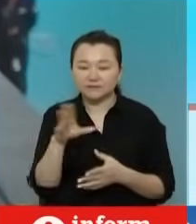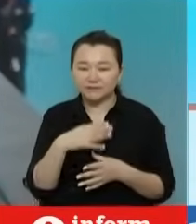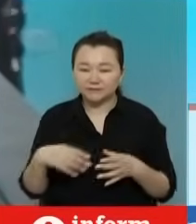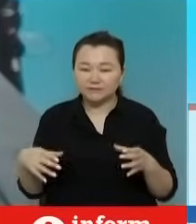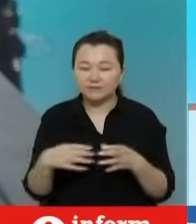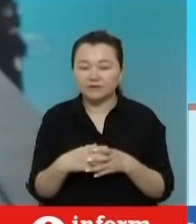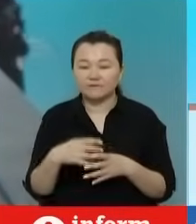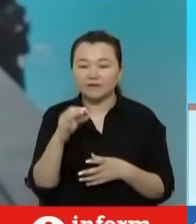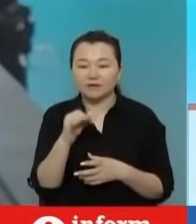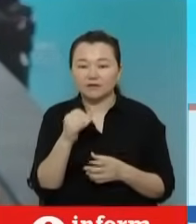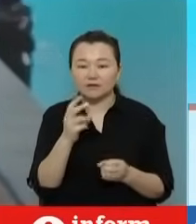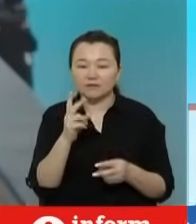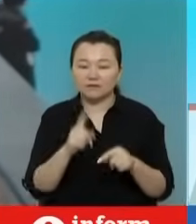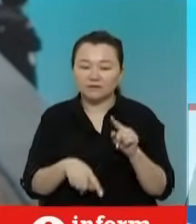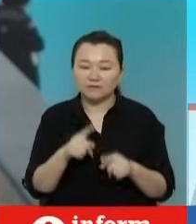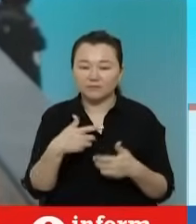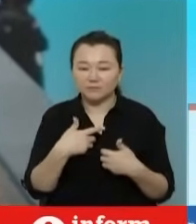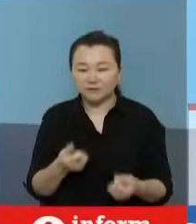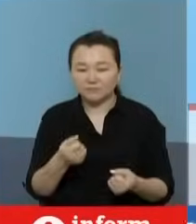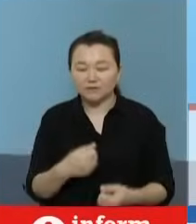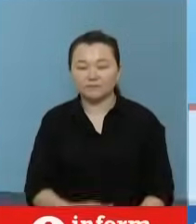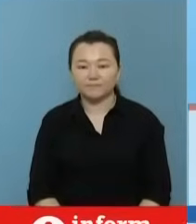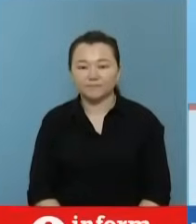И уже как родные принимают меня.